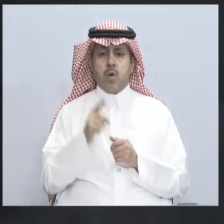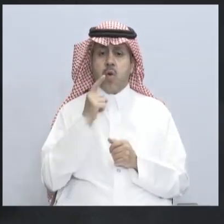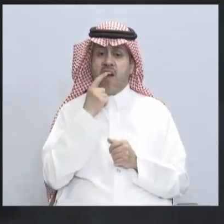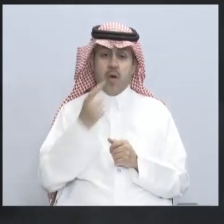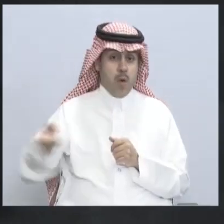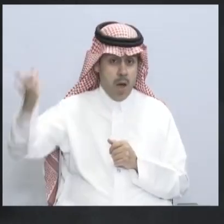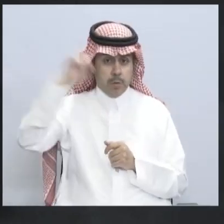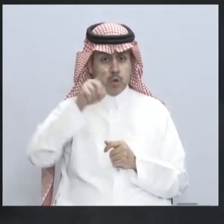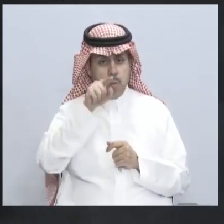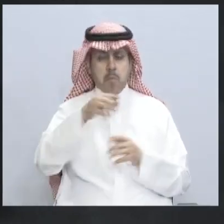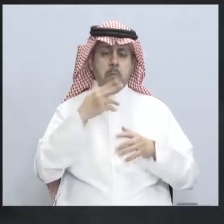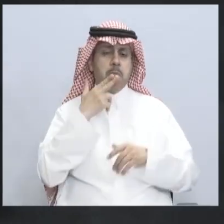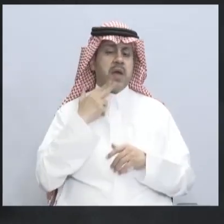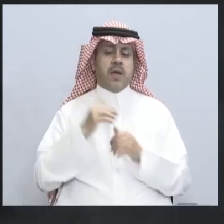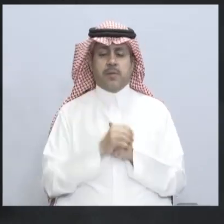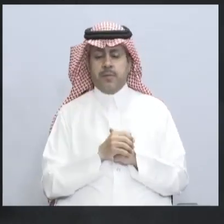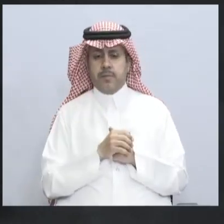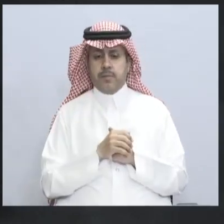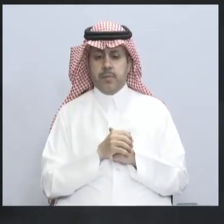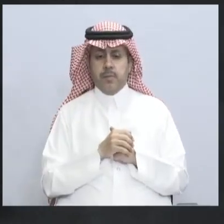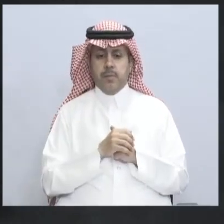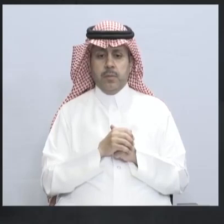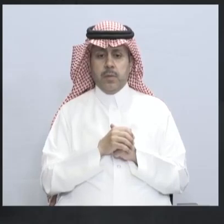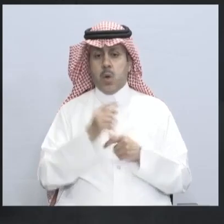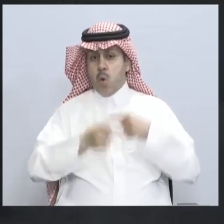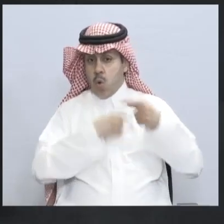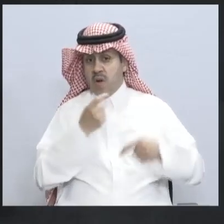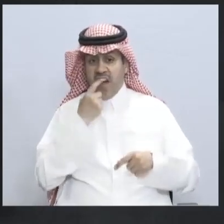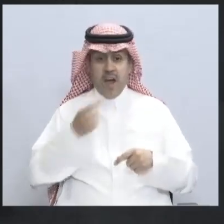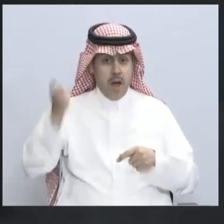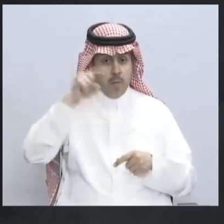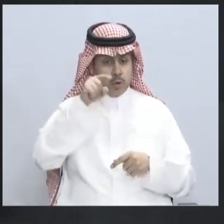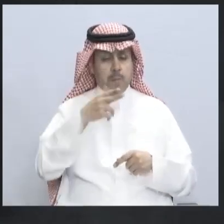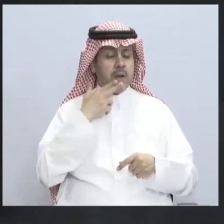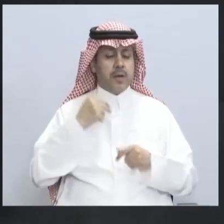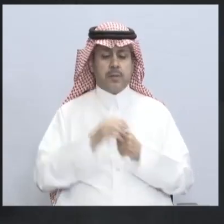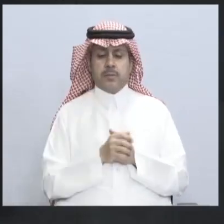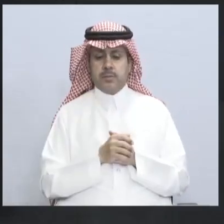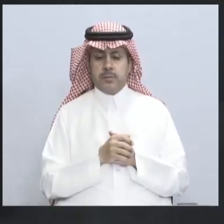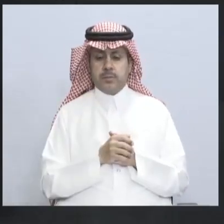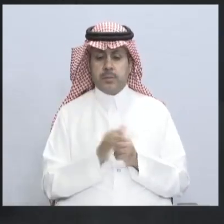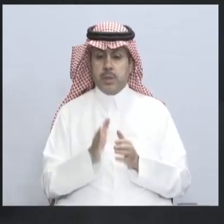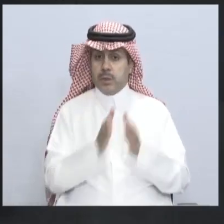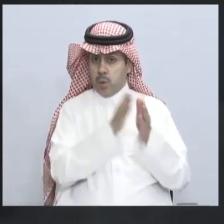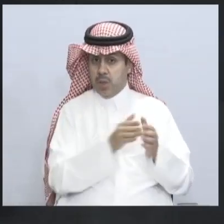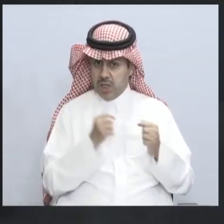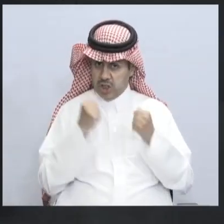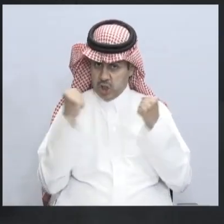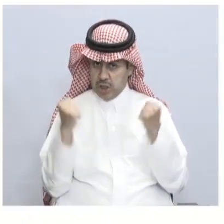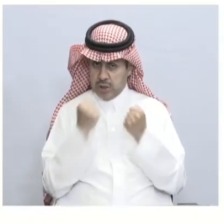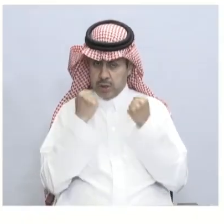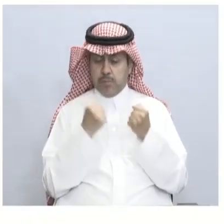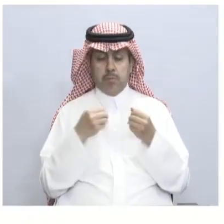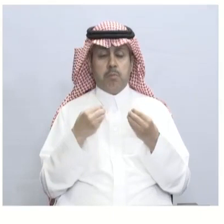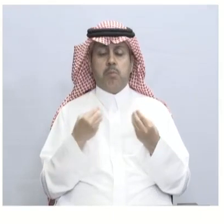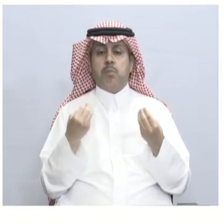عام وانتم بخير احسنتم يا ابنائي ناتي الان الى هذا النشاط بالتعاون مع